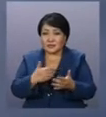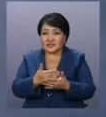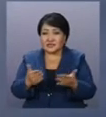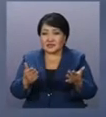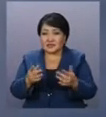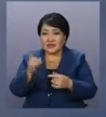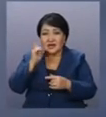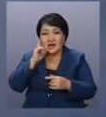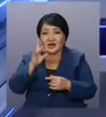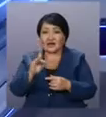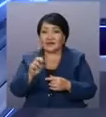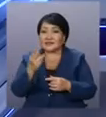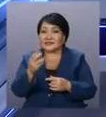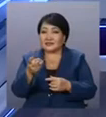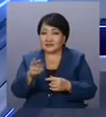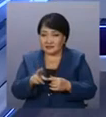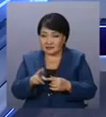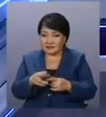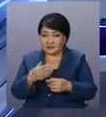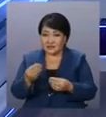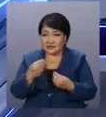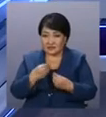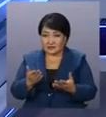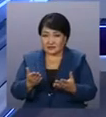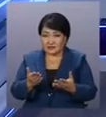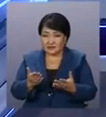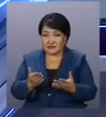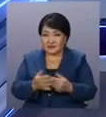рация қолданған. Транкинговая связь дейді.